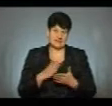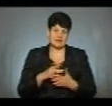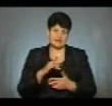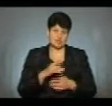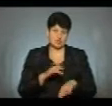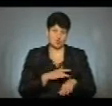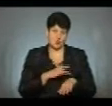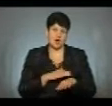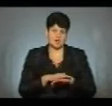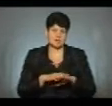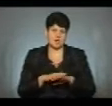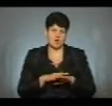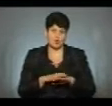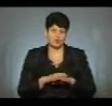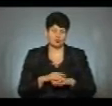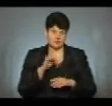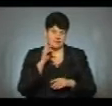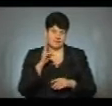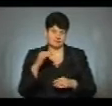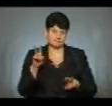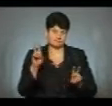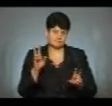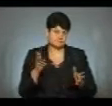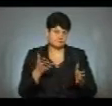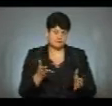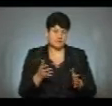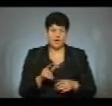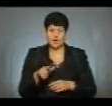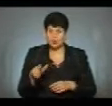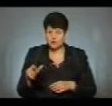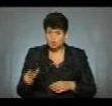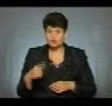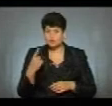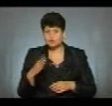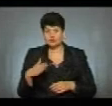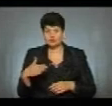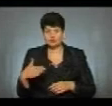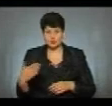«Слуга народу», власне, і чинний президент. Тобто люди з одного боку